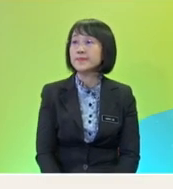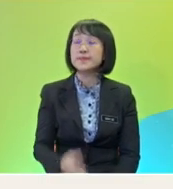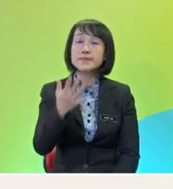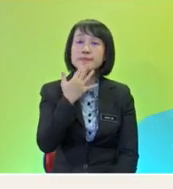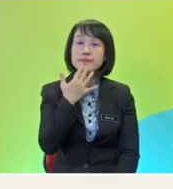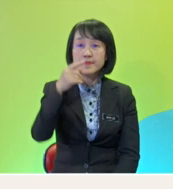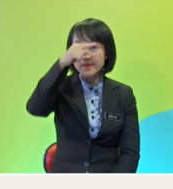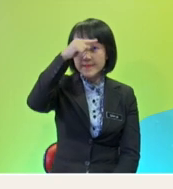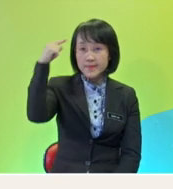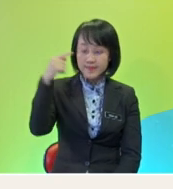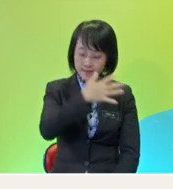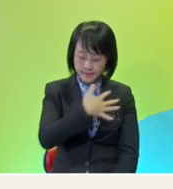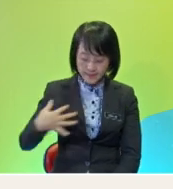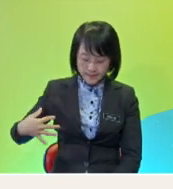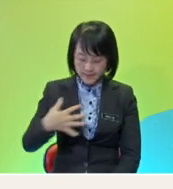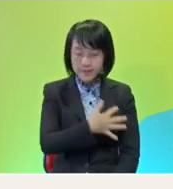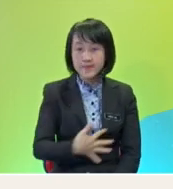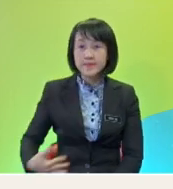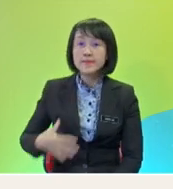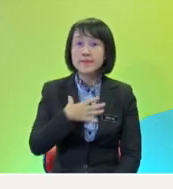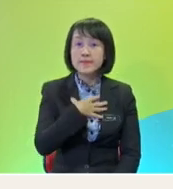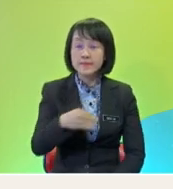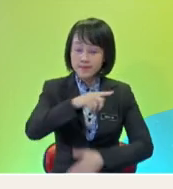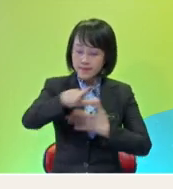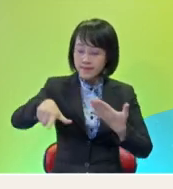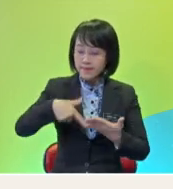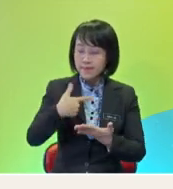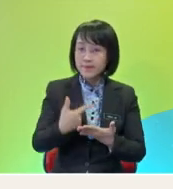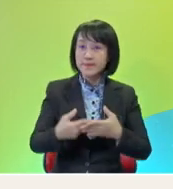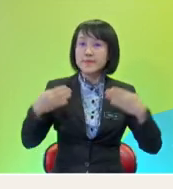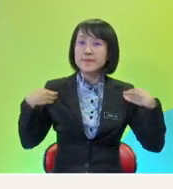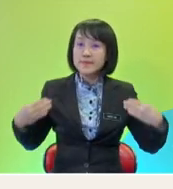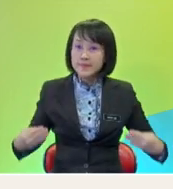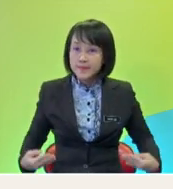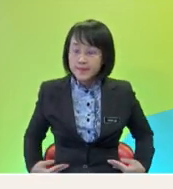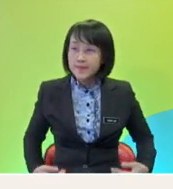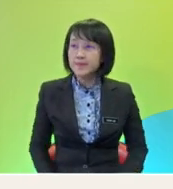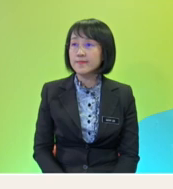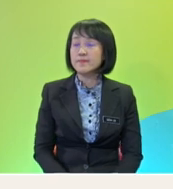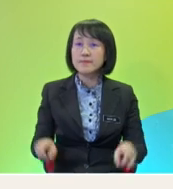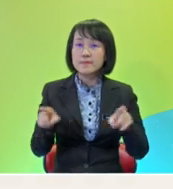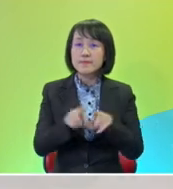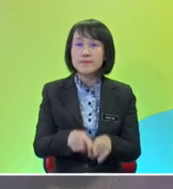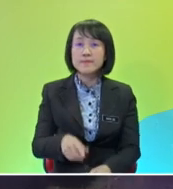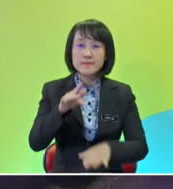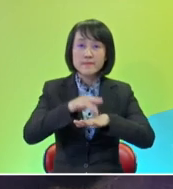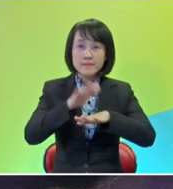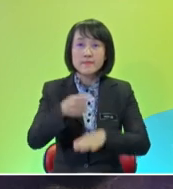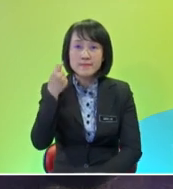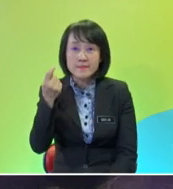berwarna hitam belang-belang putih pada seluruh badan. Sama tak dengan nyamuk yang masuk tadi? Sama cikgu, memang